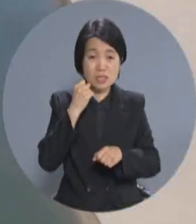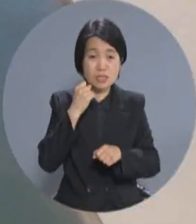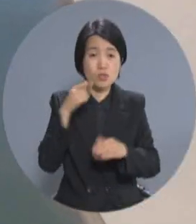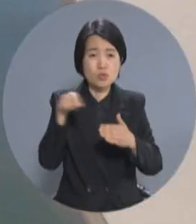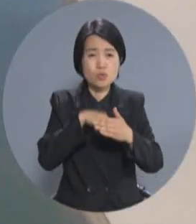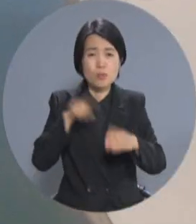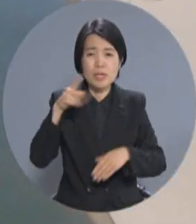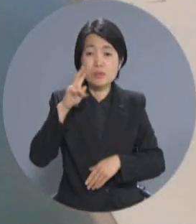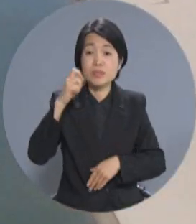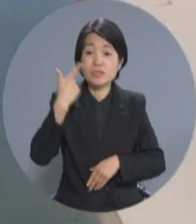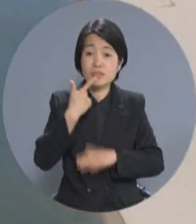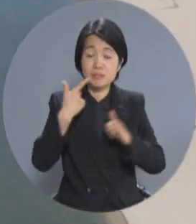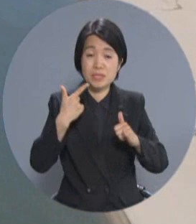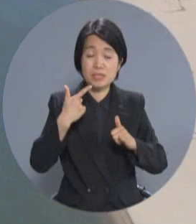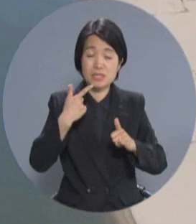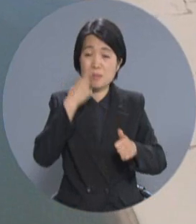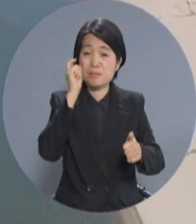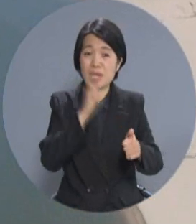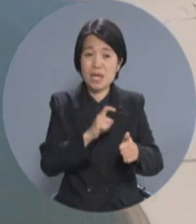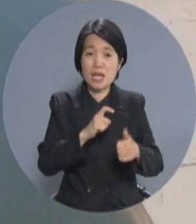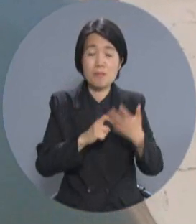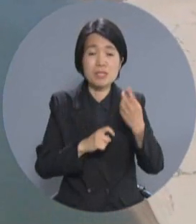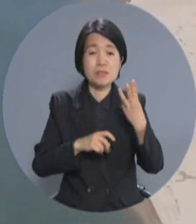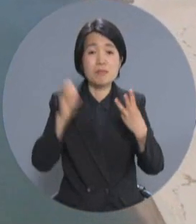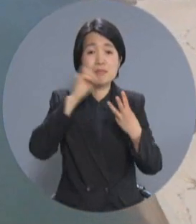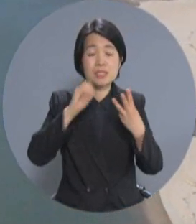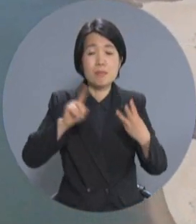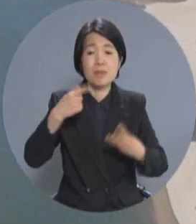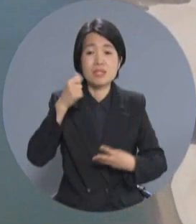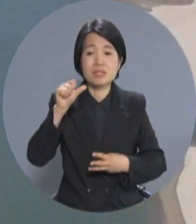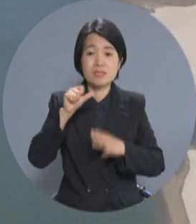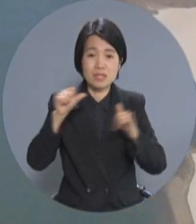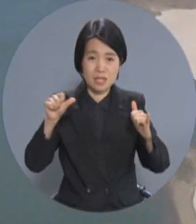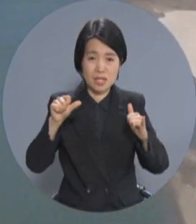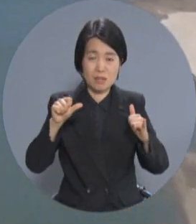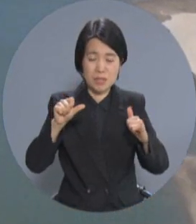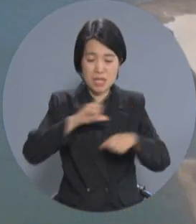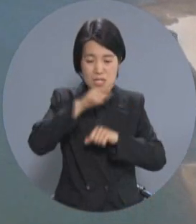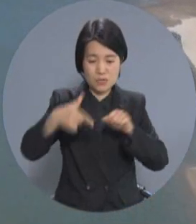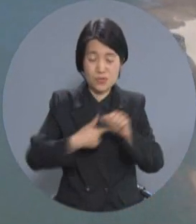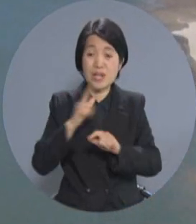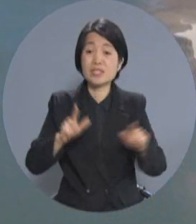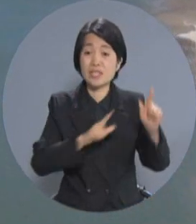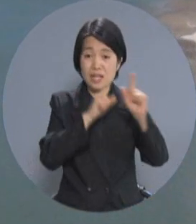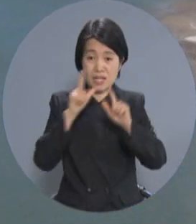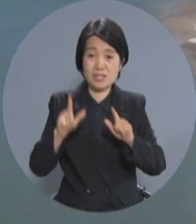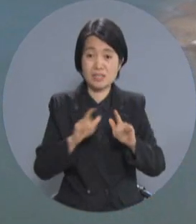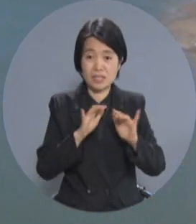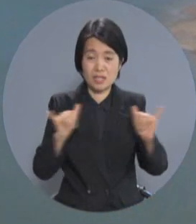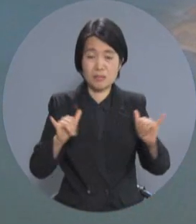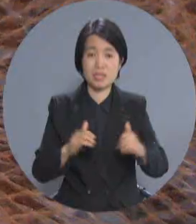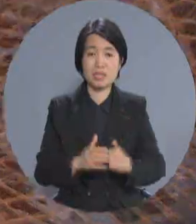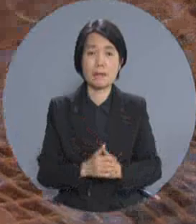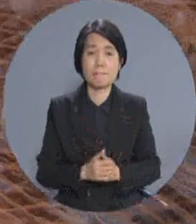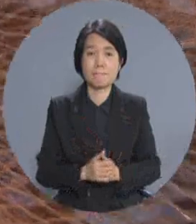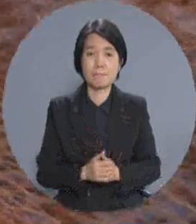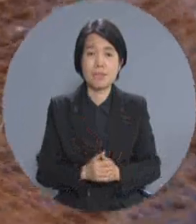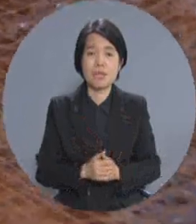6명이 양성 판정을 받았는데 83%인 105명이이 일대에 거주하는 주민이었습니다